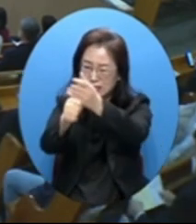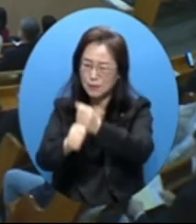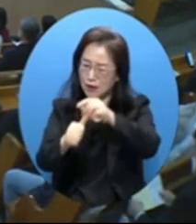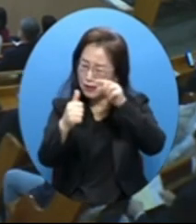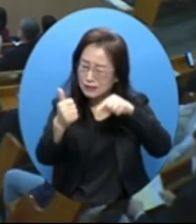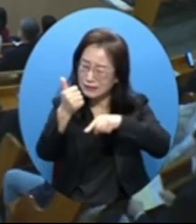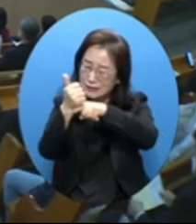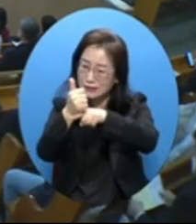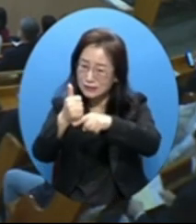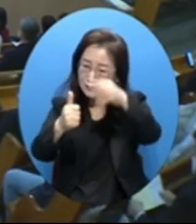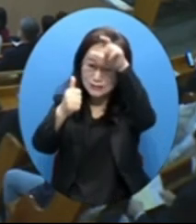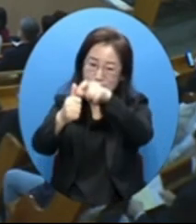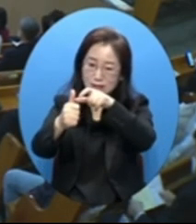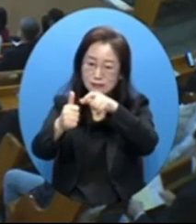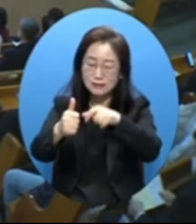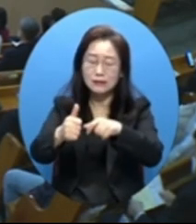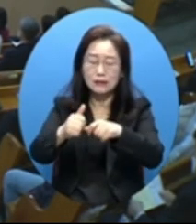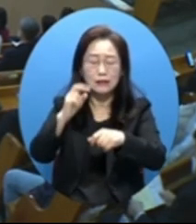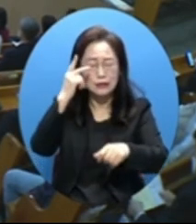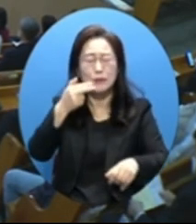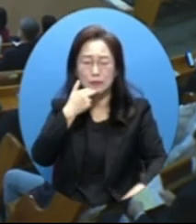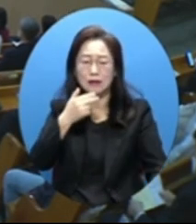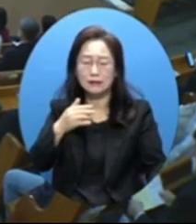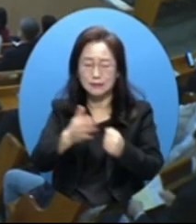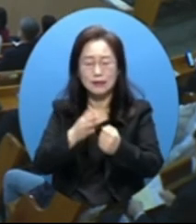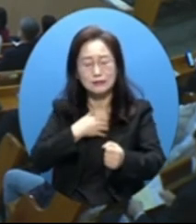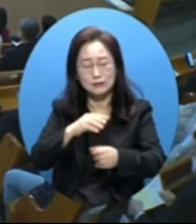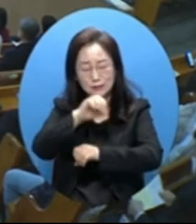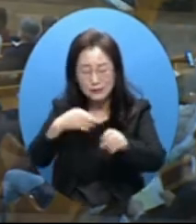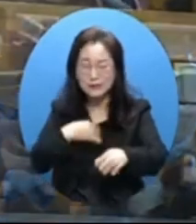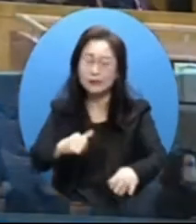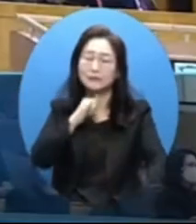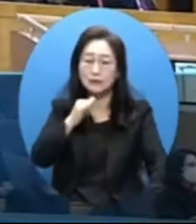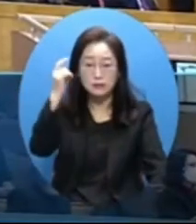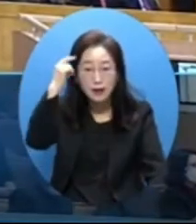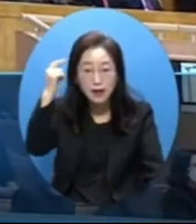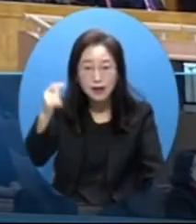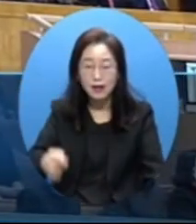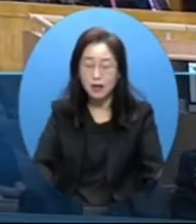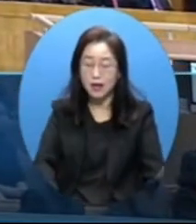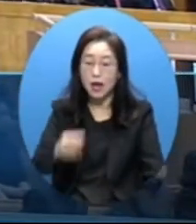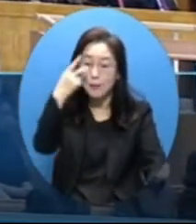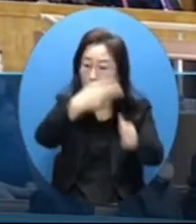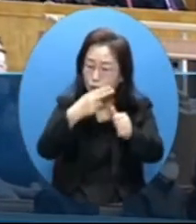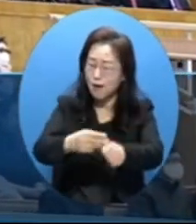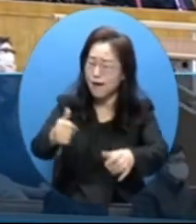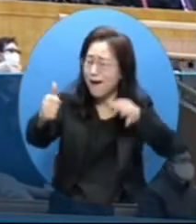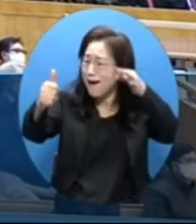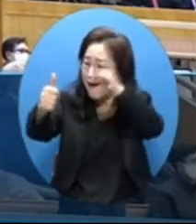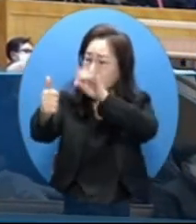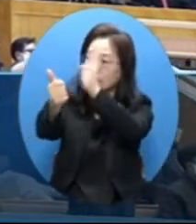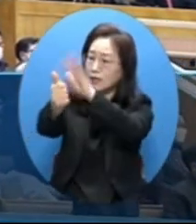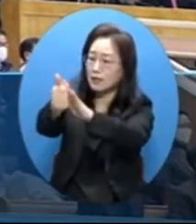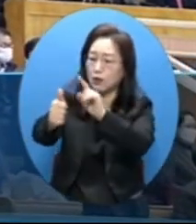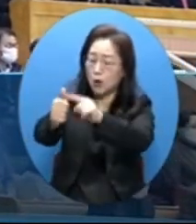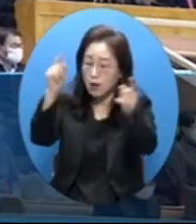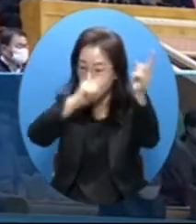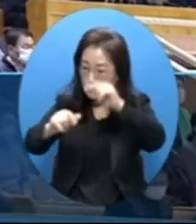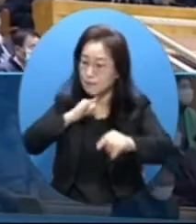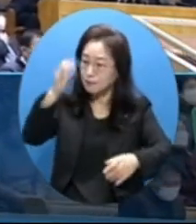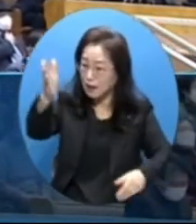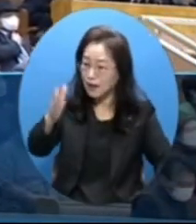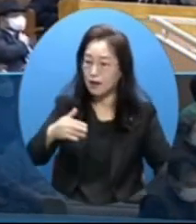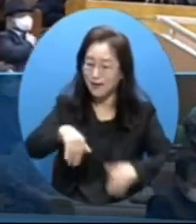내가 스스로 목숨을 끊자 할 때 사도 바울이 외칩니다 28절에 바울의 크게 소리 질러 이르되 내 몸을 상하지 말라 우리가